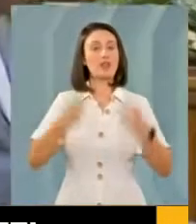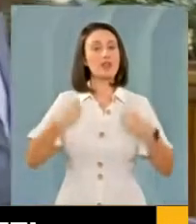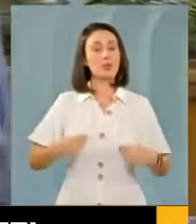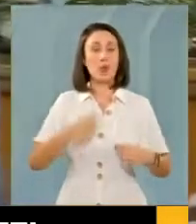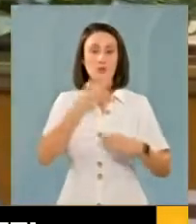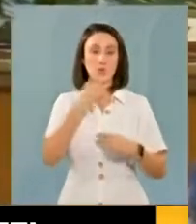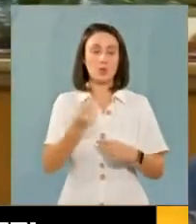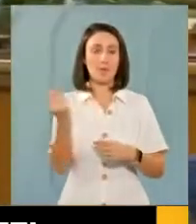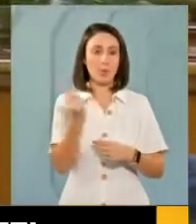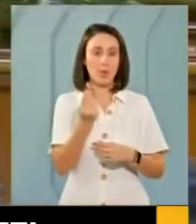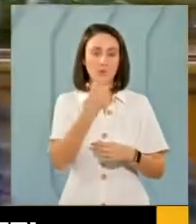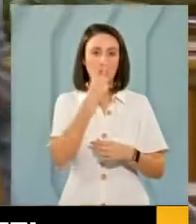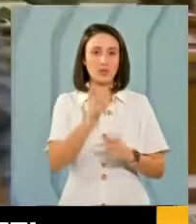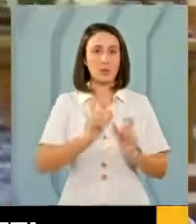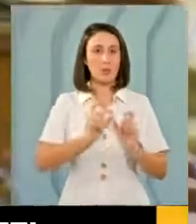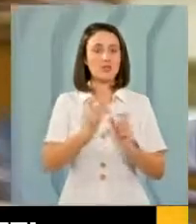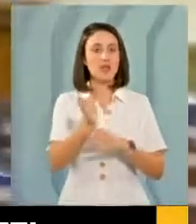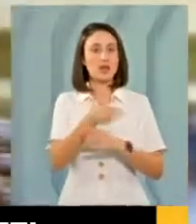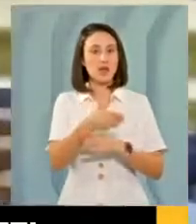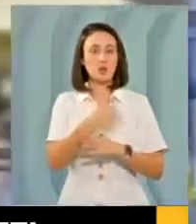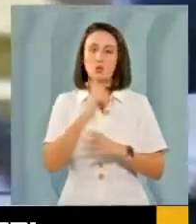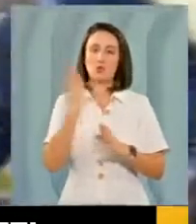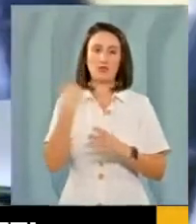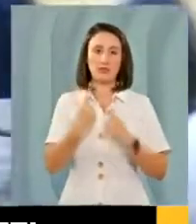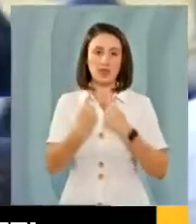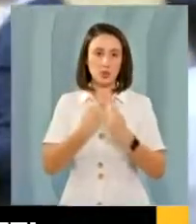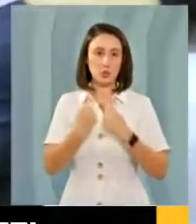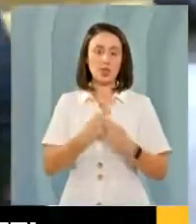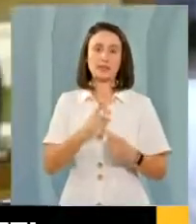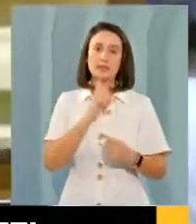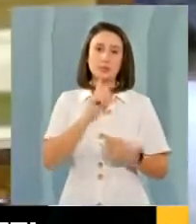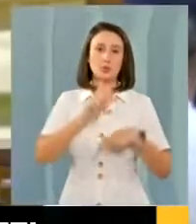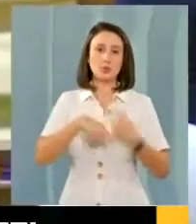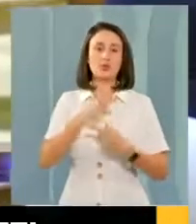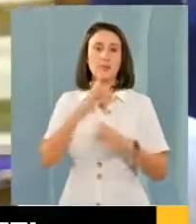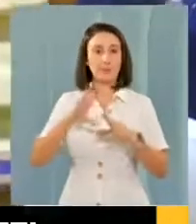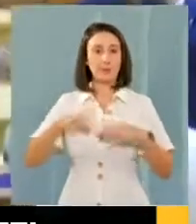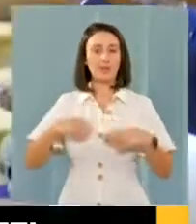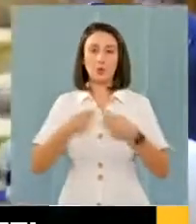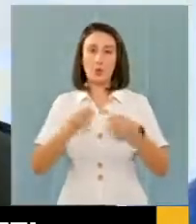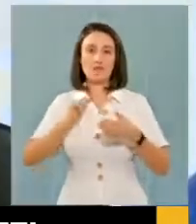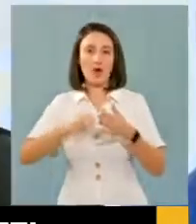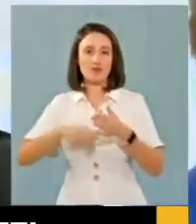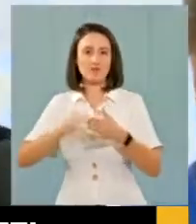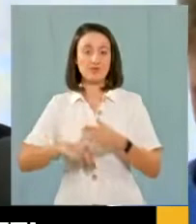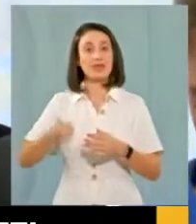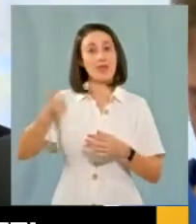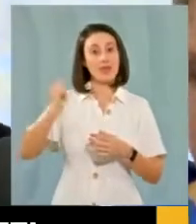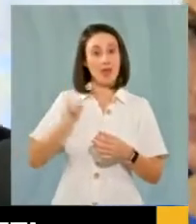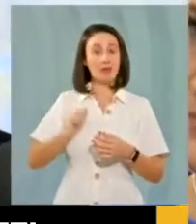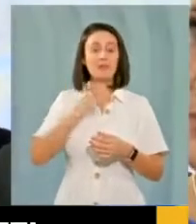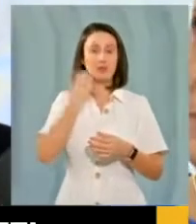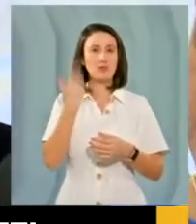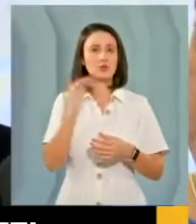mai adăugat că proiectele privind securitatea națională nu vor fi discutate decât după ce vor fi primite toate avizele. De ieri, când am